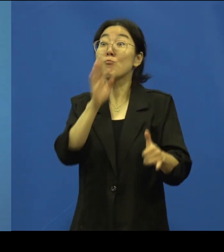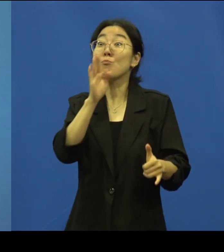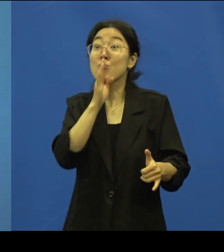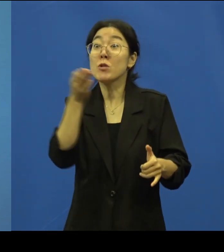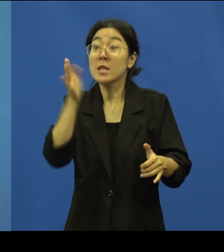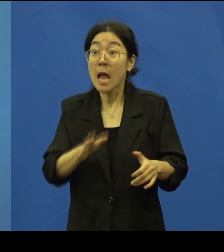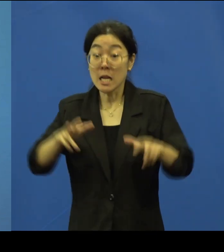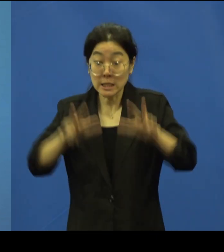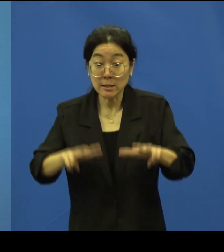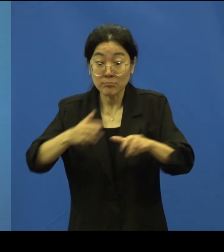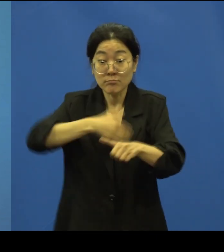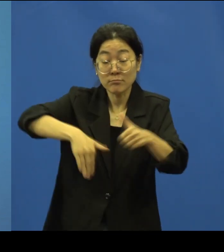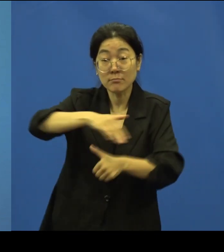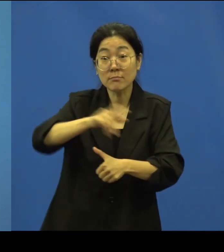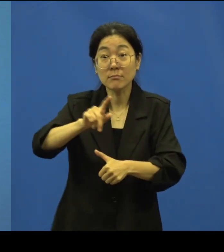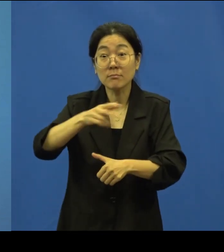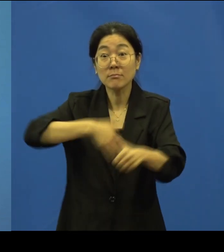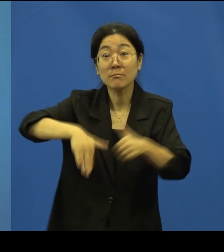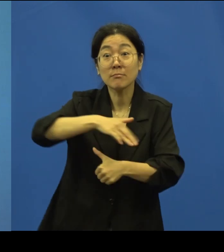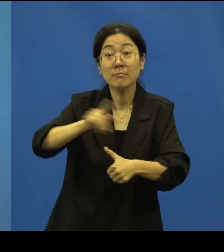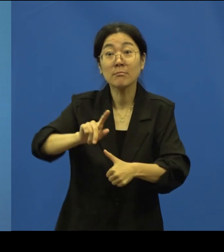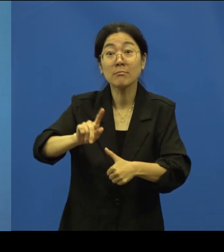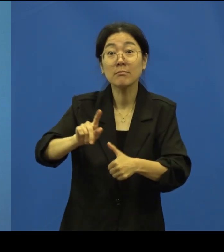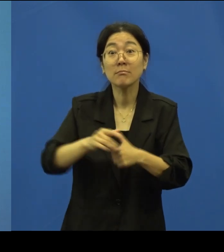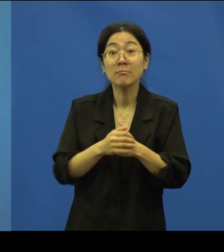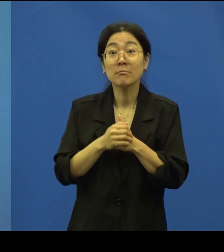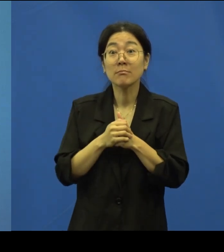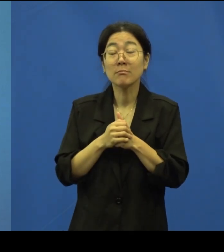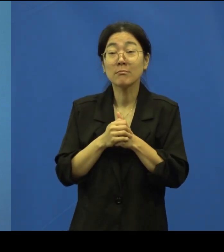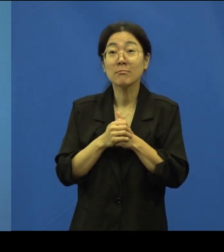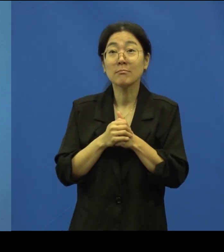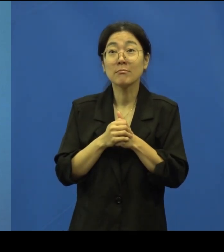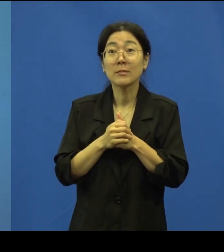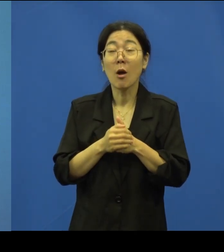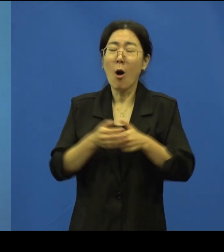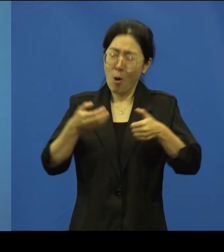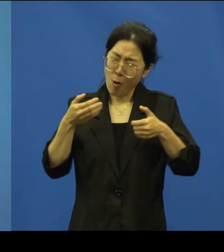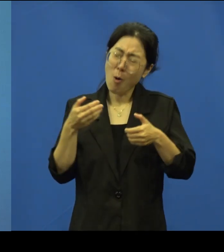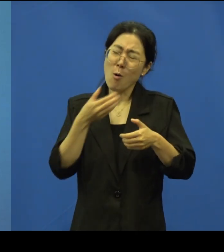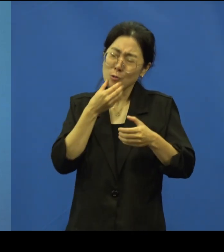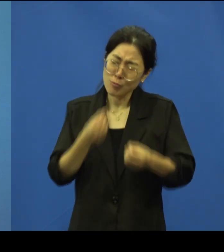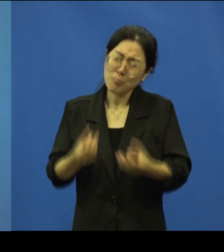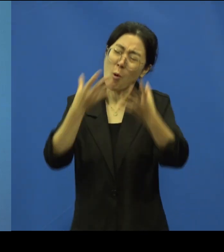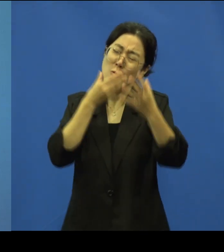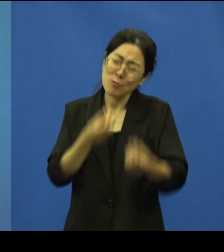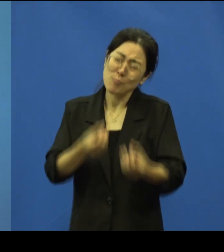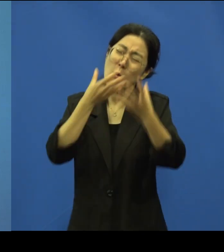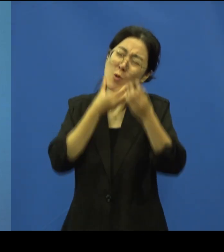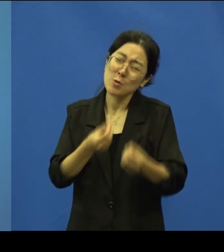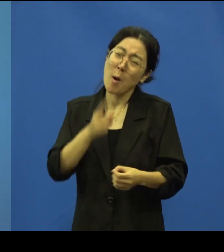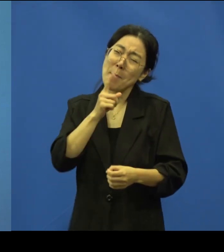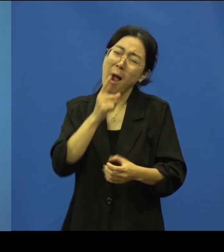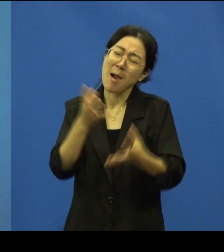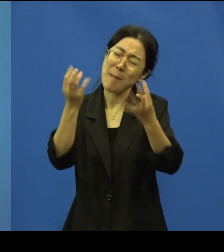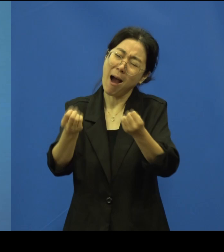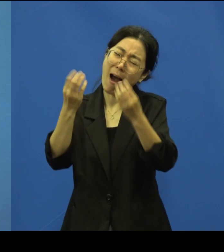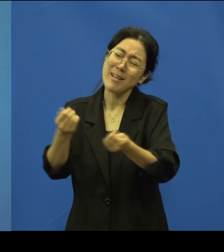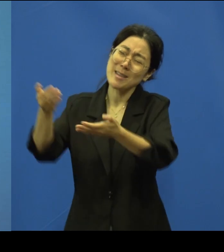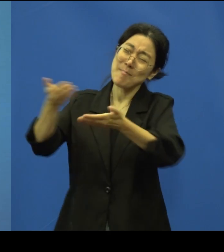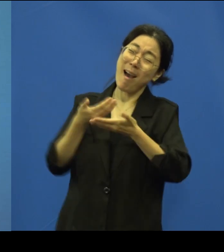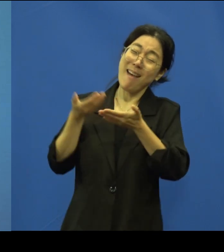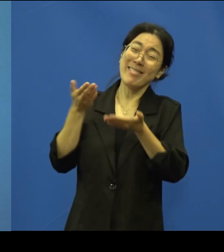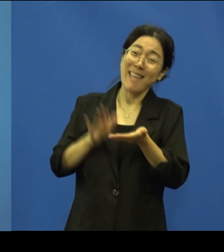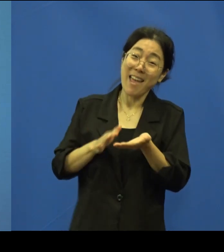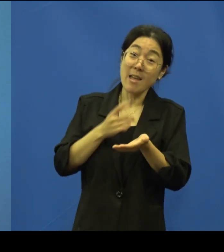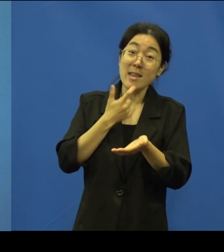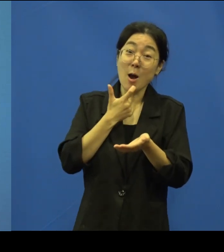하나님의 축복을 약속으로 받고 태어났고 거듭 축복을 받았음에도 불구하고 야곱의